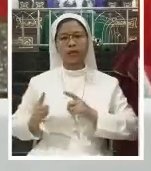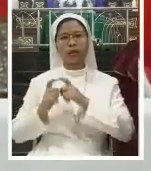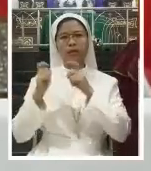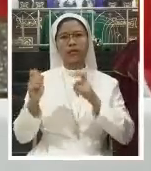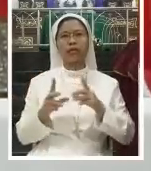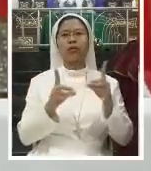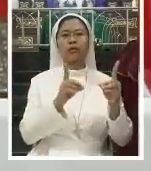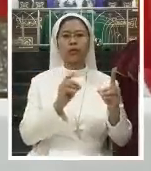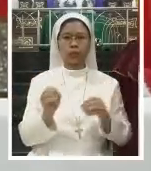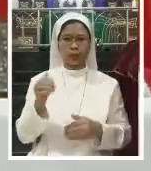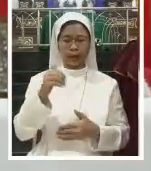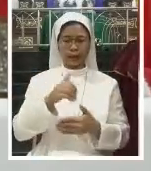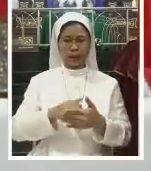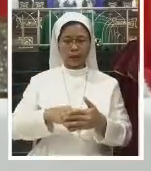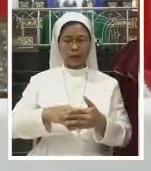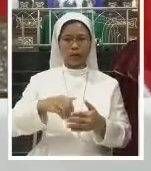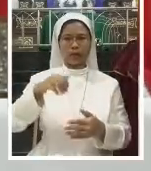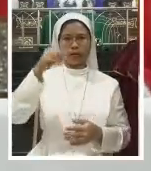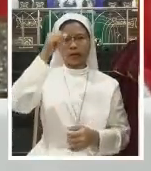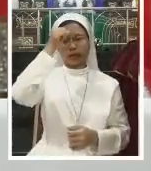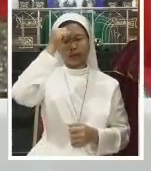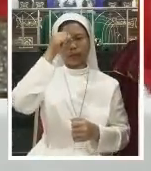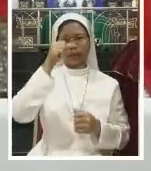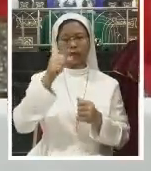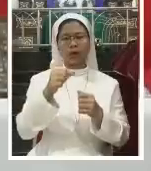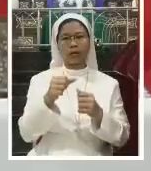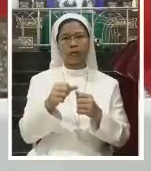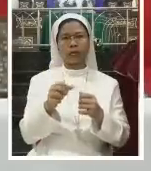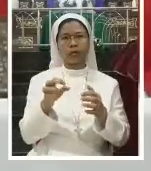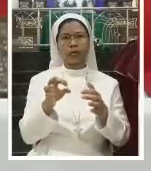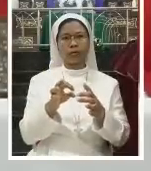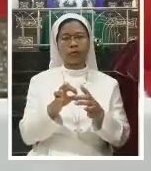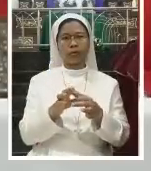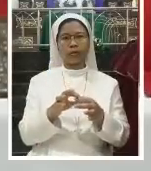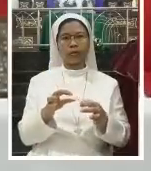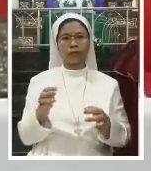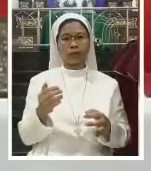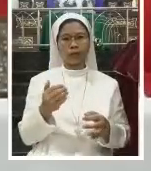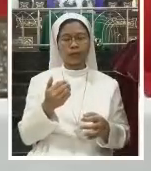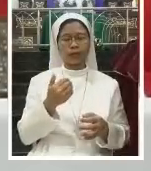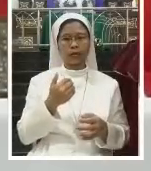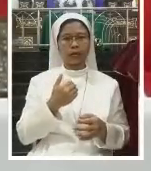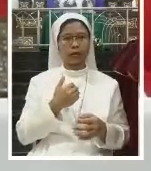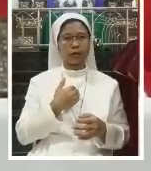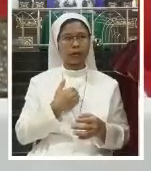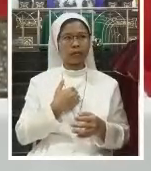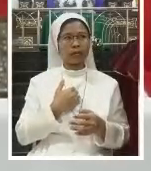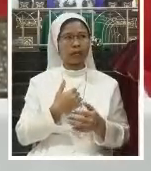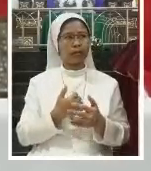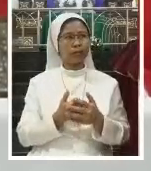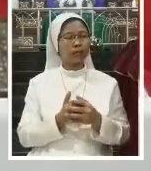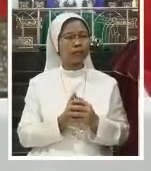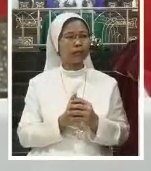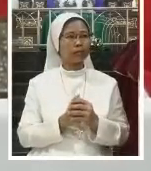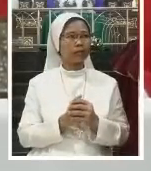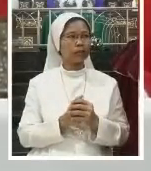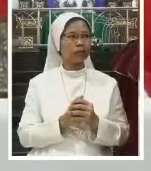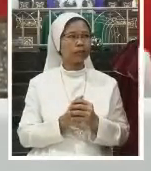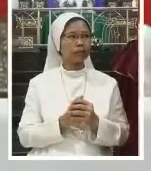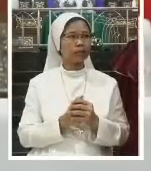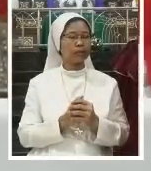mga kasalan ini paggibuhon nindo sa pagromdom